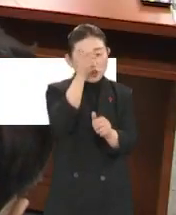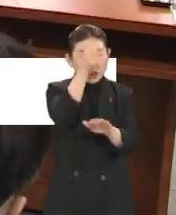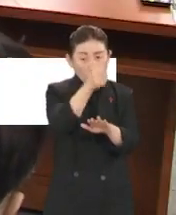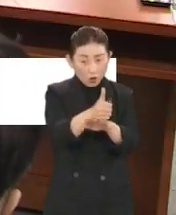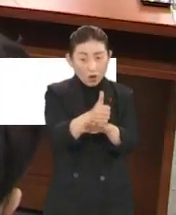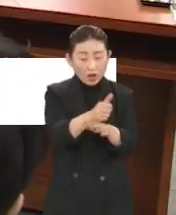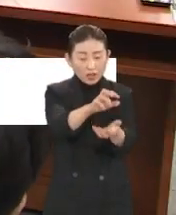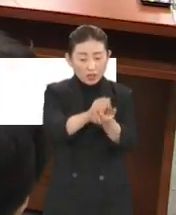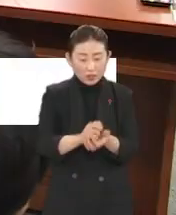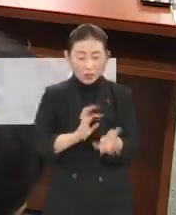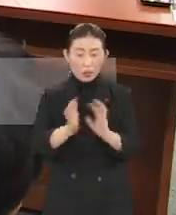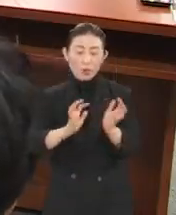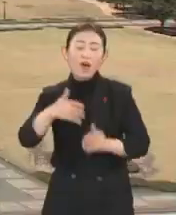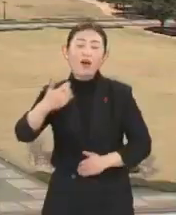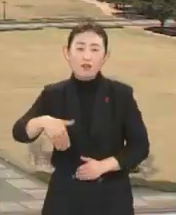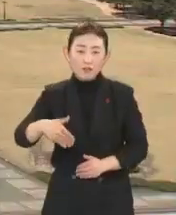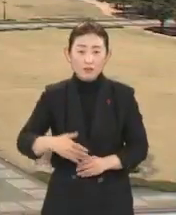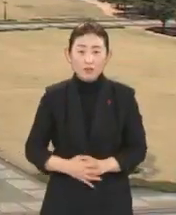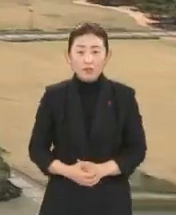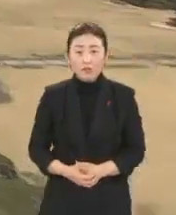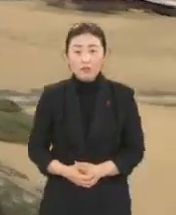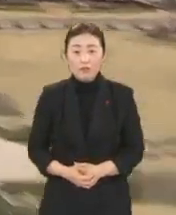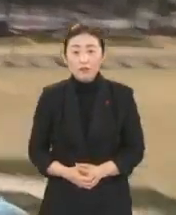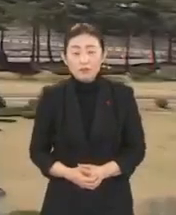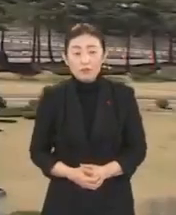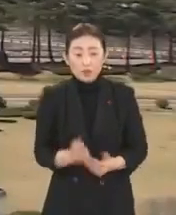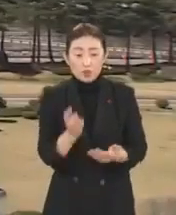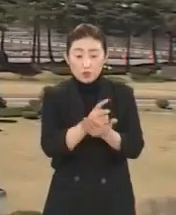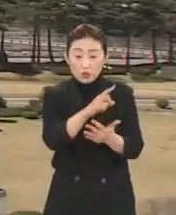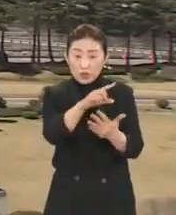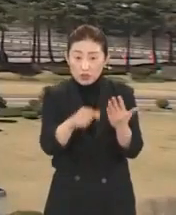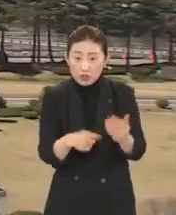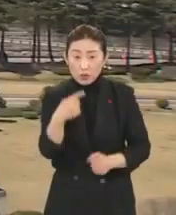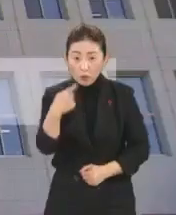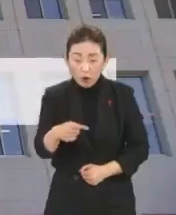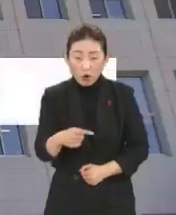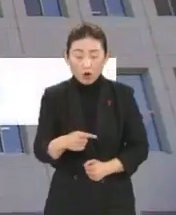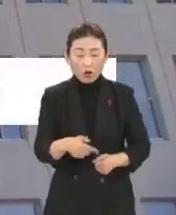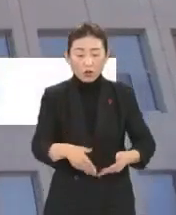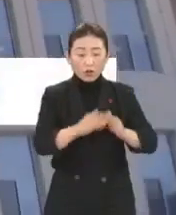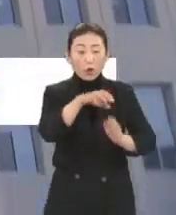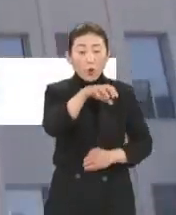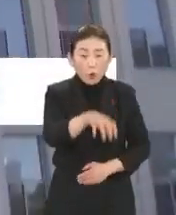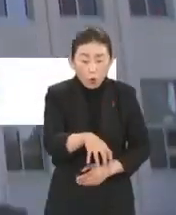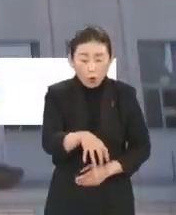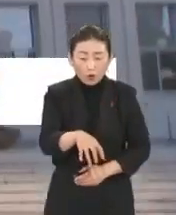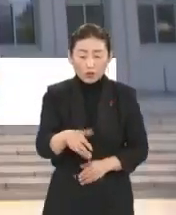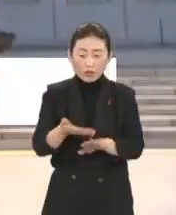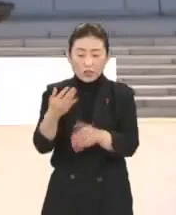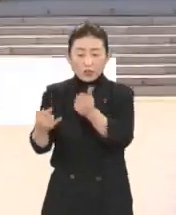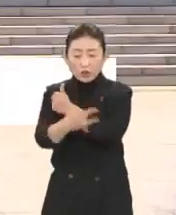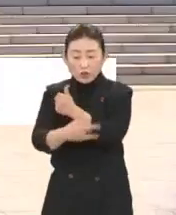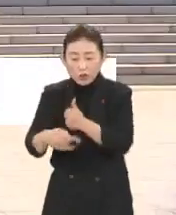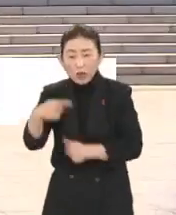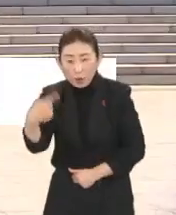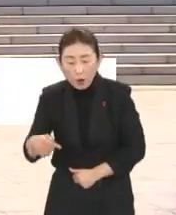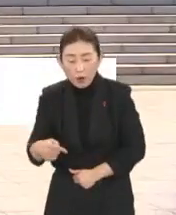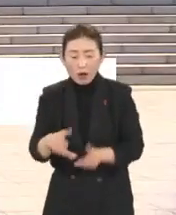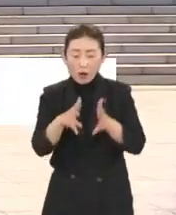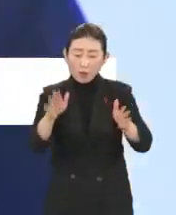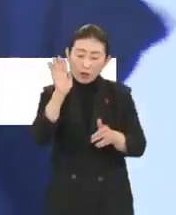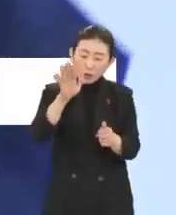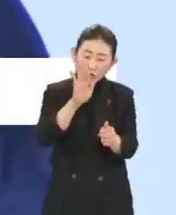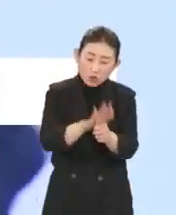논의도 이루어지지 않았습니다. 국회 규칙은 세종의사당 위치와 이전하는 상임위원회 규모, 주거 등